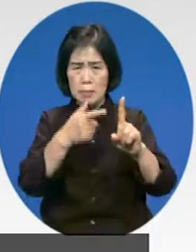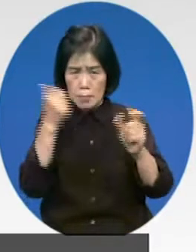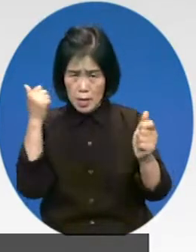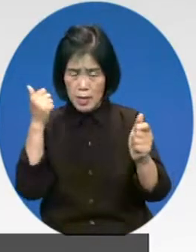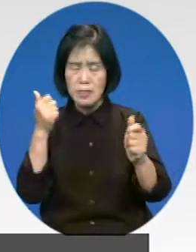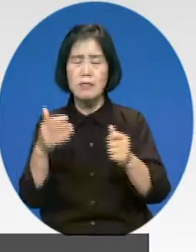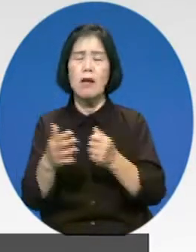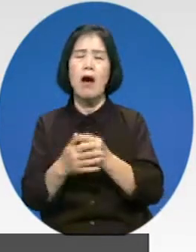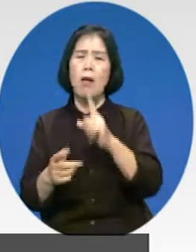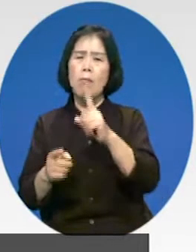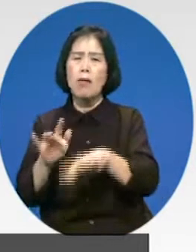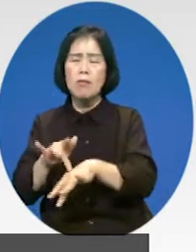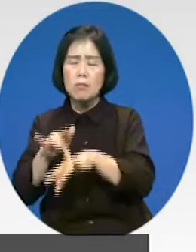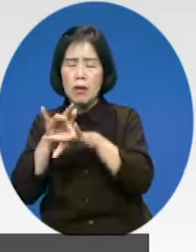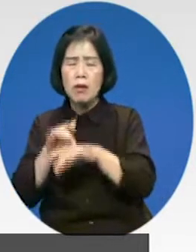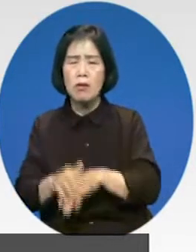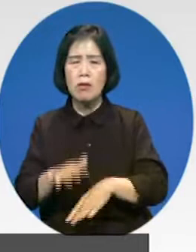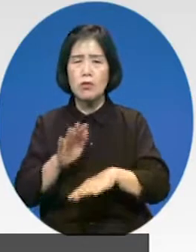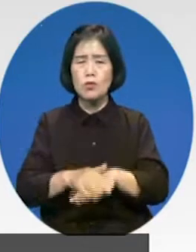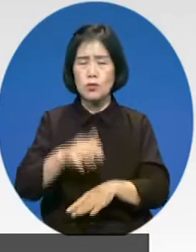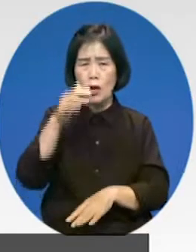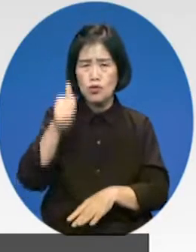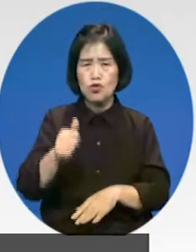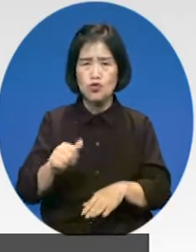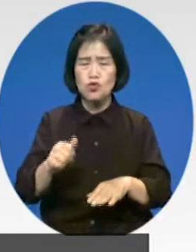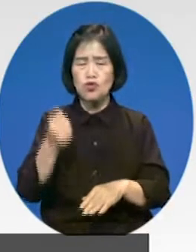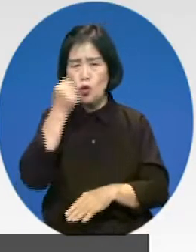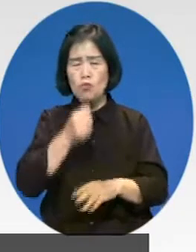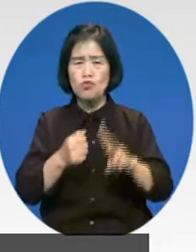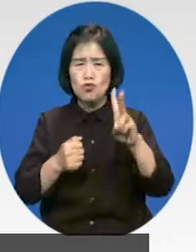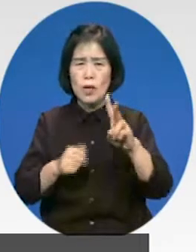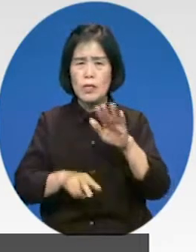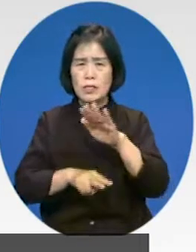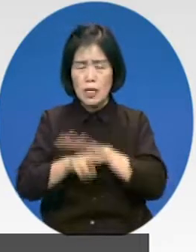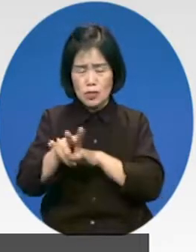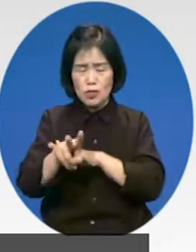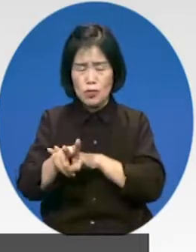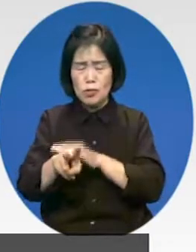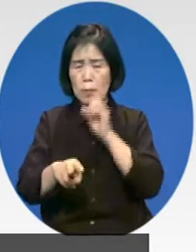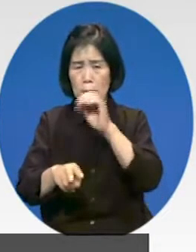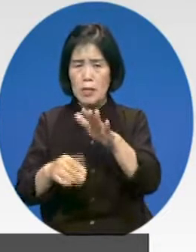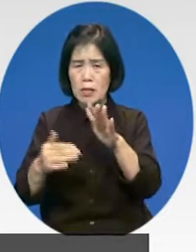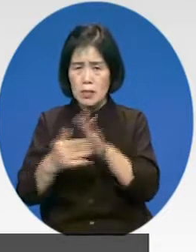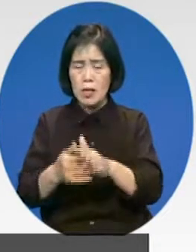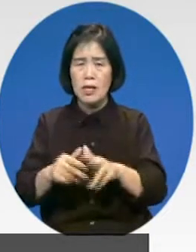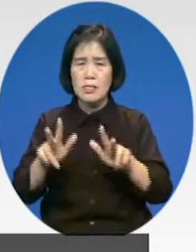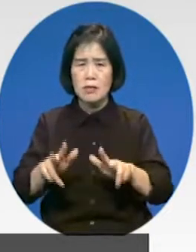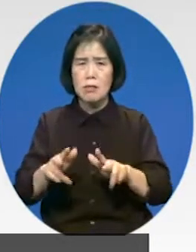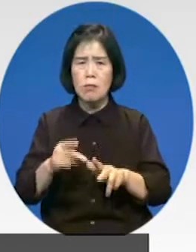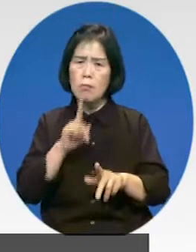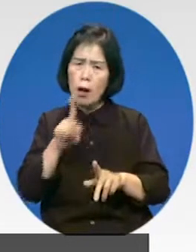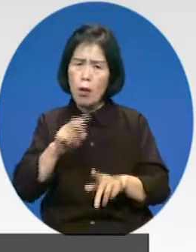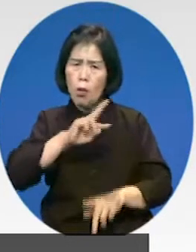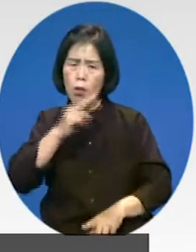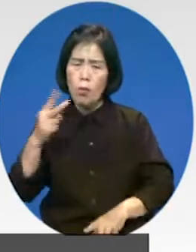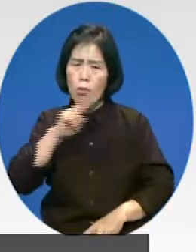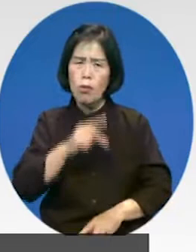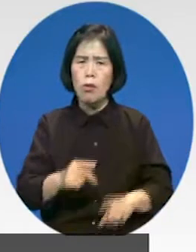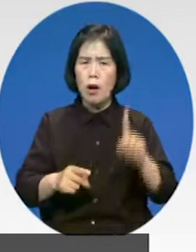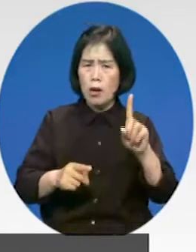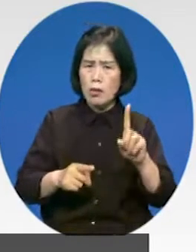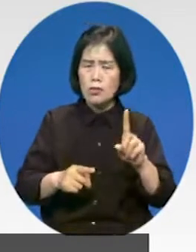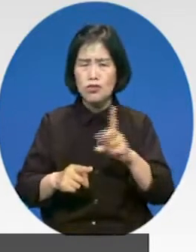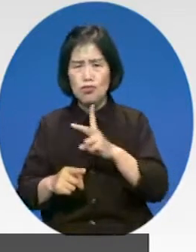묘연한데 농장주가 곰이 두 마리 탈출했다고 맨 처음에 진술을 했다가 지금 오락가락하고 있습니다. 한 마리인지 두